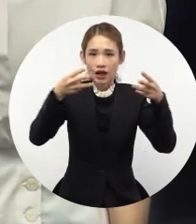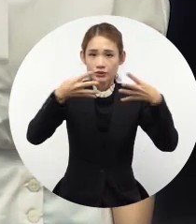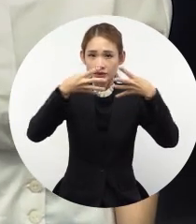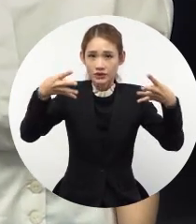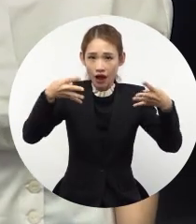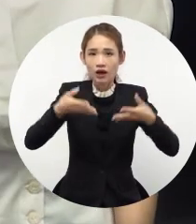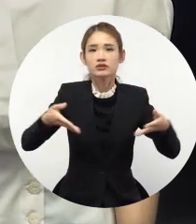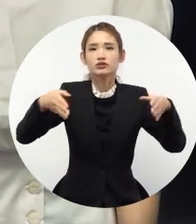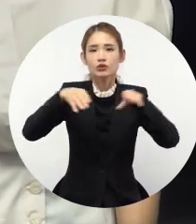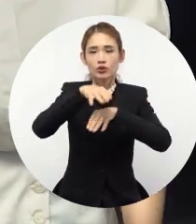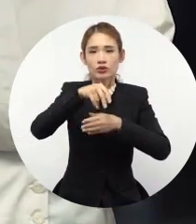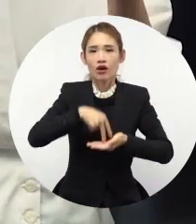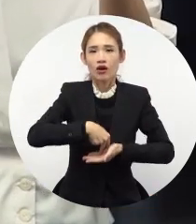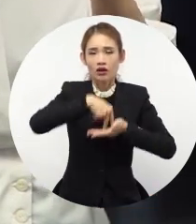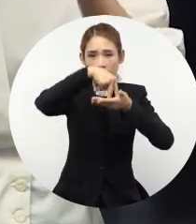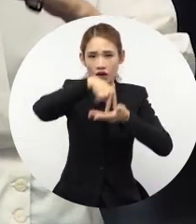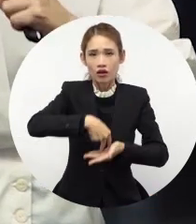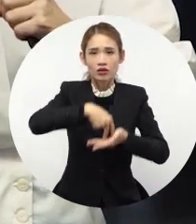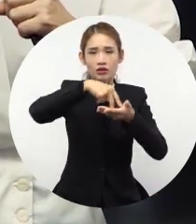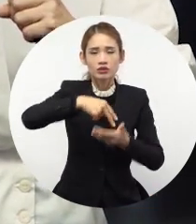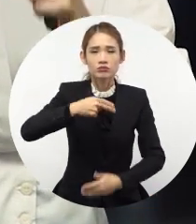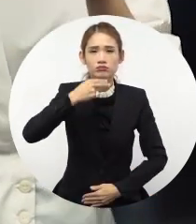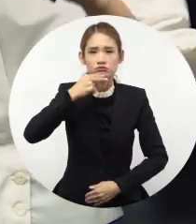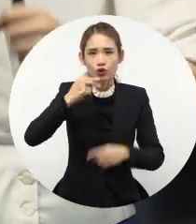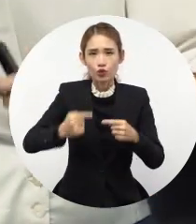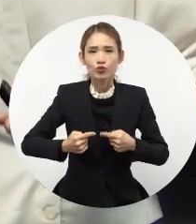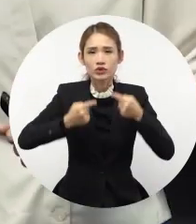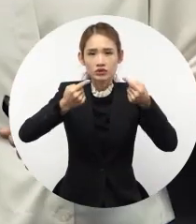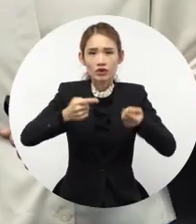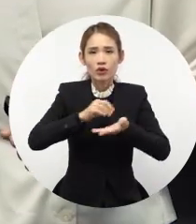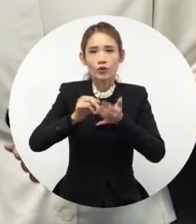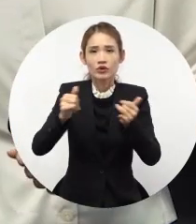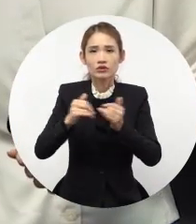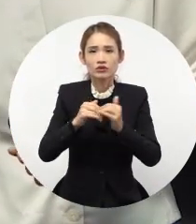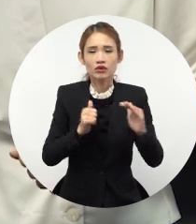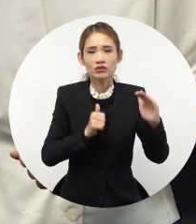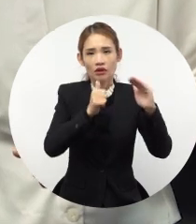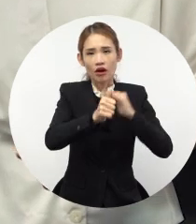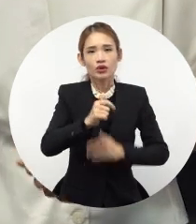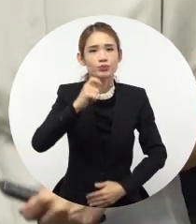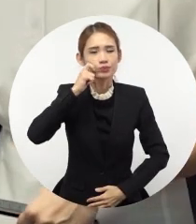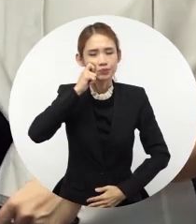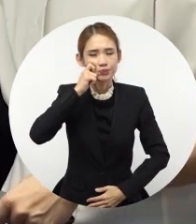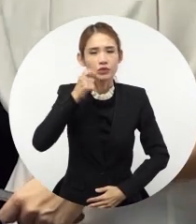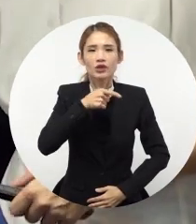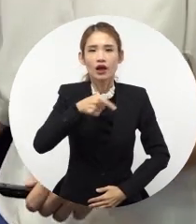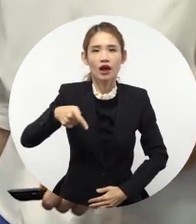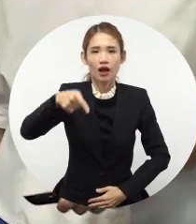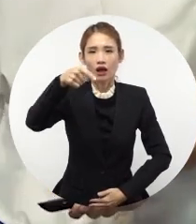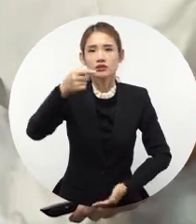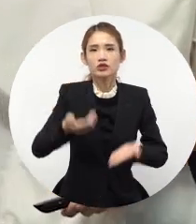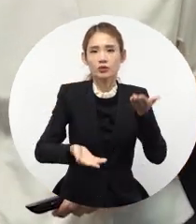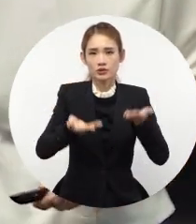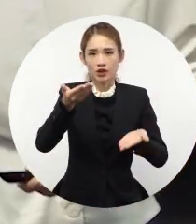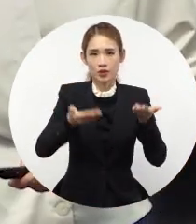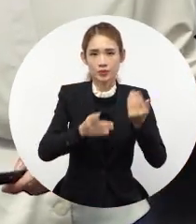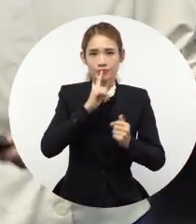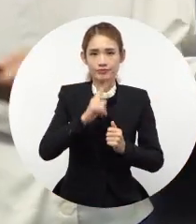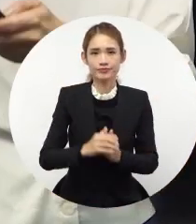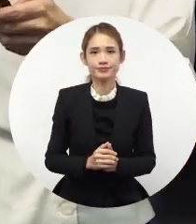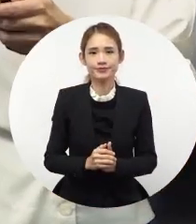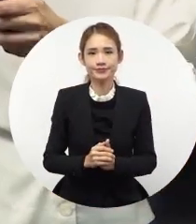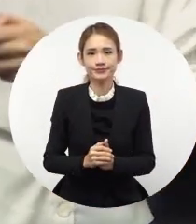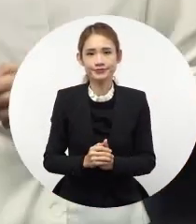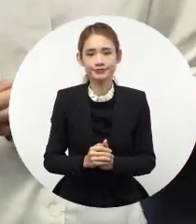3, 4층짜리 건물인데 엘리베이터가 없네. 그러면 휠체어 이용자는 그 상가 못 들어가죠. 간접차별이라고 할 수